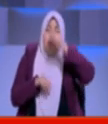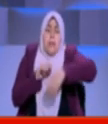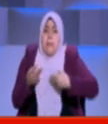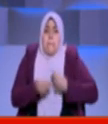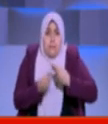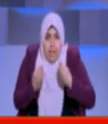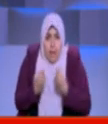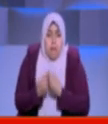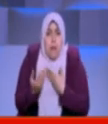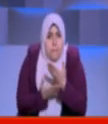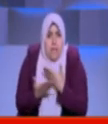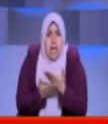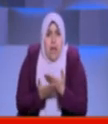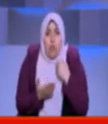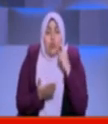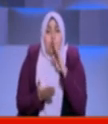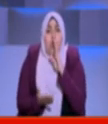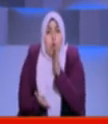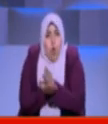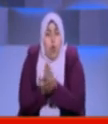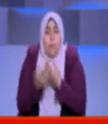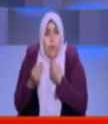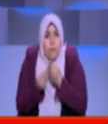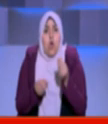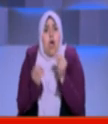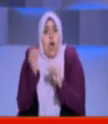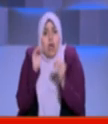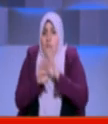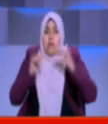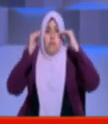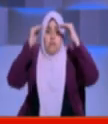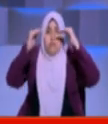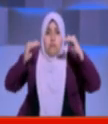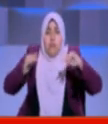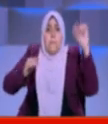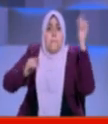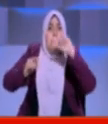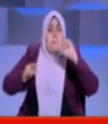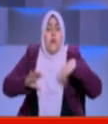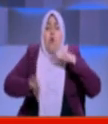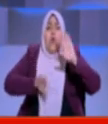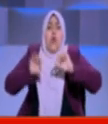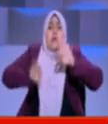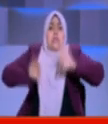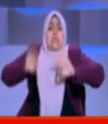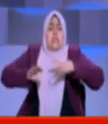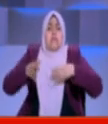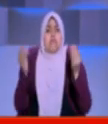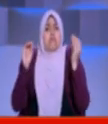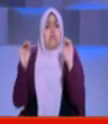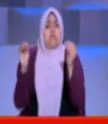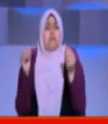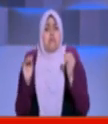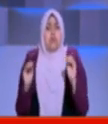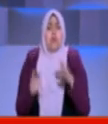وضعناه في على الرفوف، بدأنا نتعامل بالتوافقية وبالتسوية السياسية وبالمحافظة وبهذه